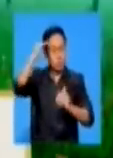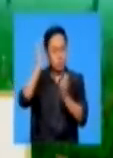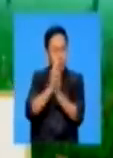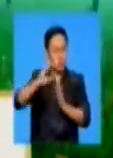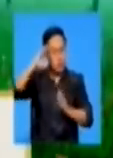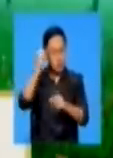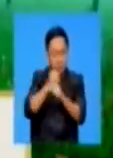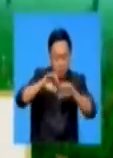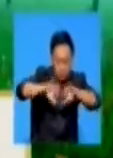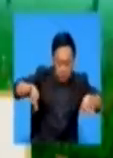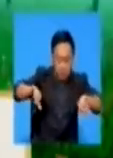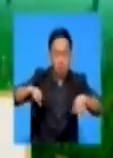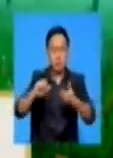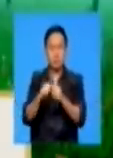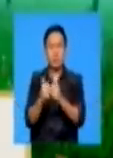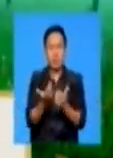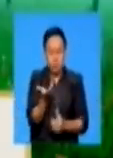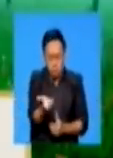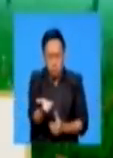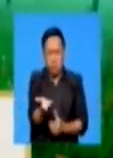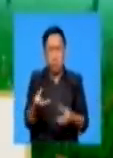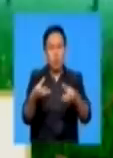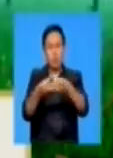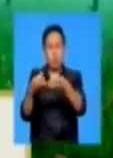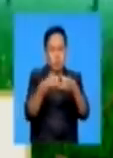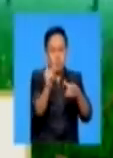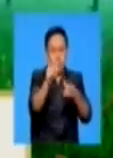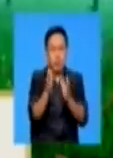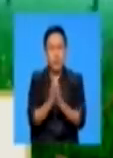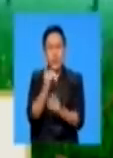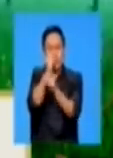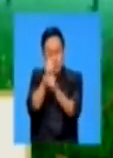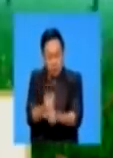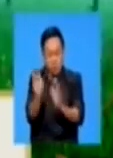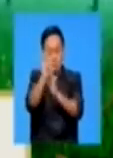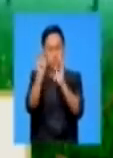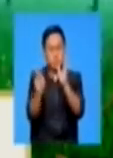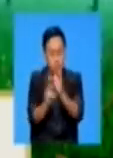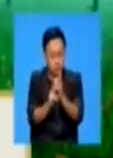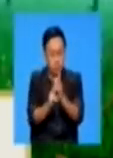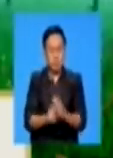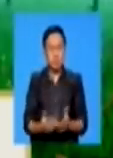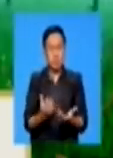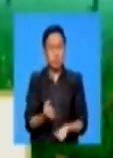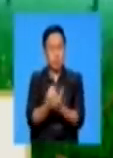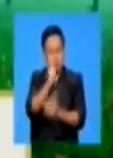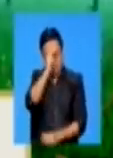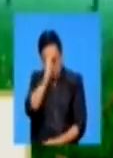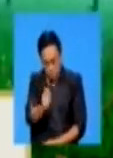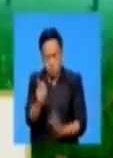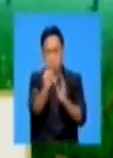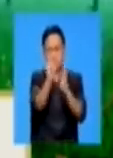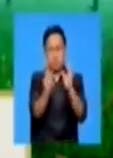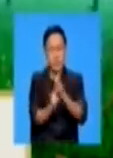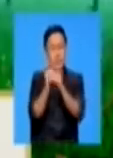นะไม่ว่าจะกลุ่มไหนก็ตามอย่าอะไรผ่าฝืนกฎหมายกันเลยนะแล้วกฎหมายมันไม่ศักดิ์สิทธิ์จะอยู่กันยังไงก็ไม่มีกฎหม